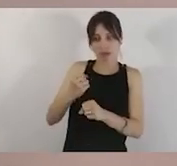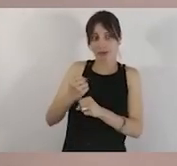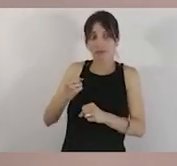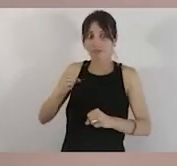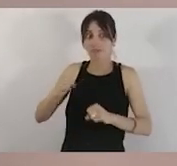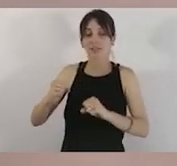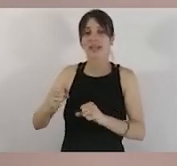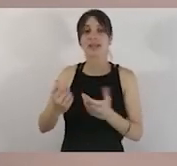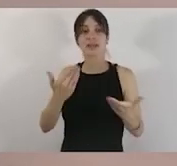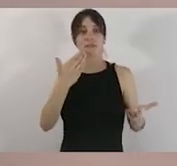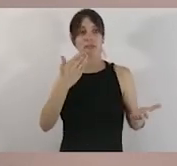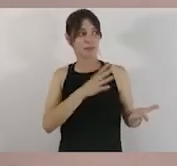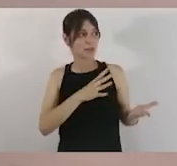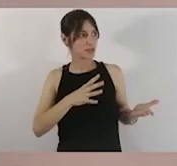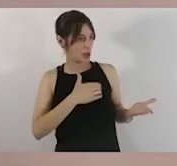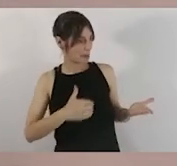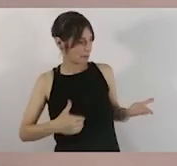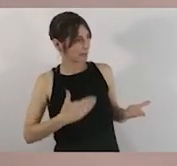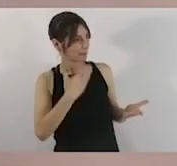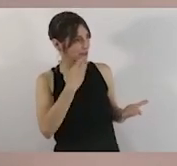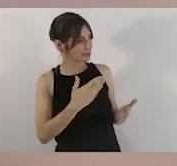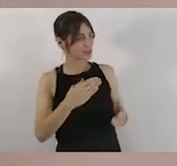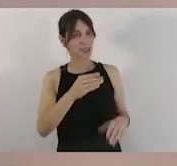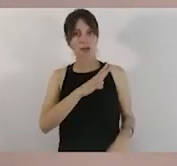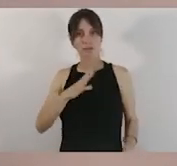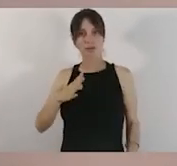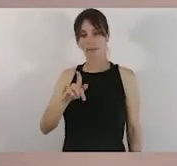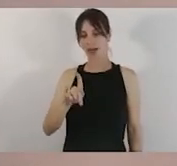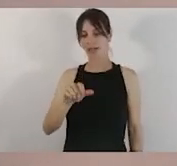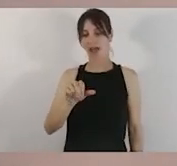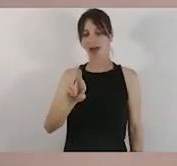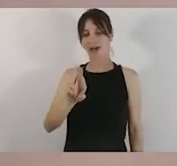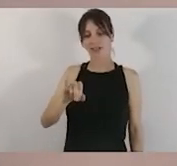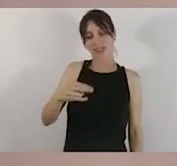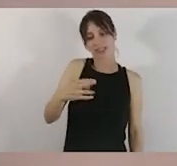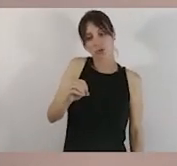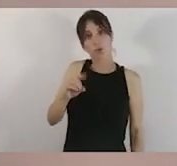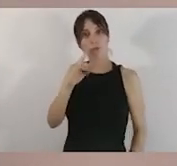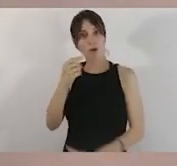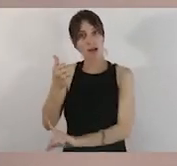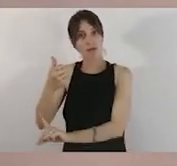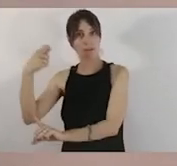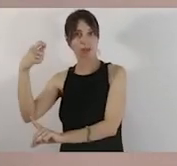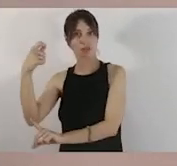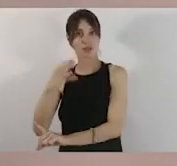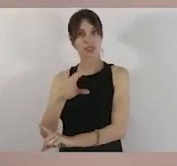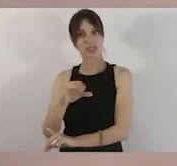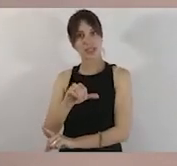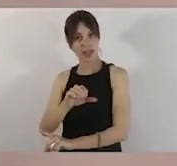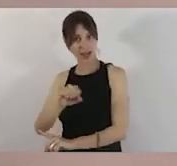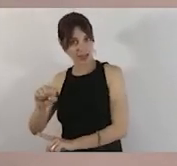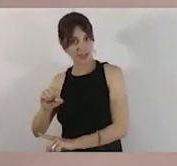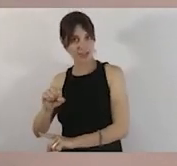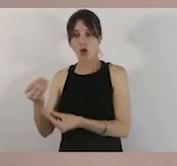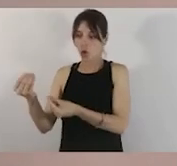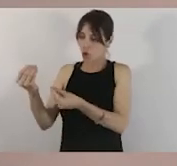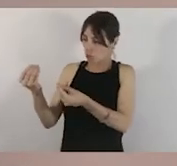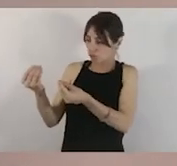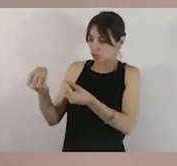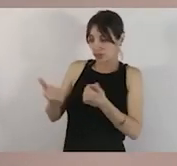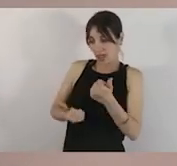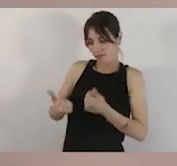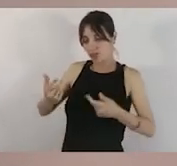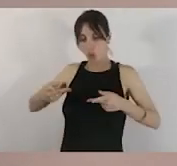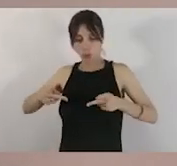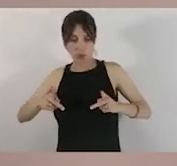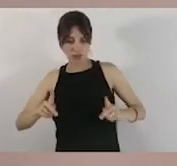d'abord Madame la maire, remercier Madame Garino en tant que présidente du CCAS et qui a autorisé ses services à